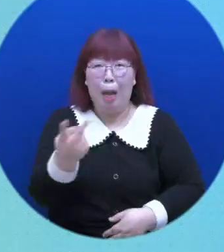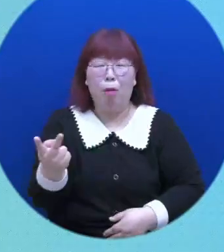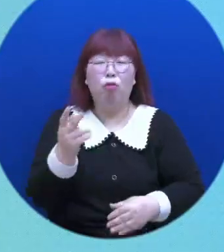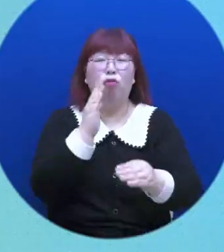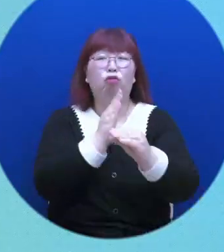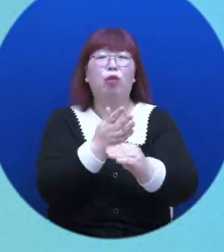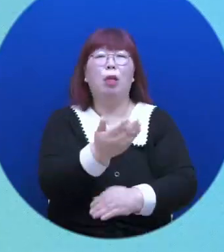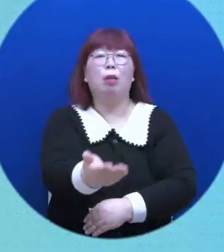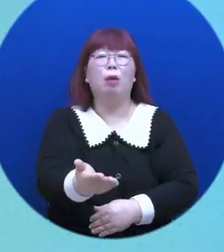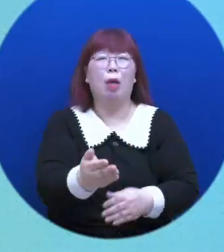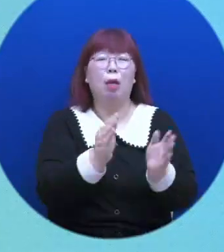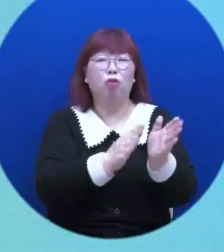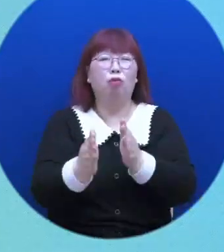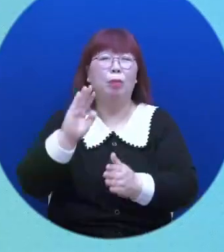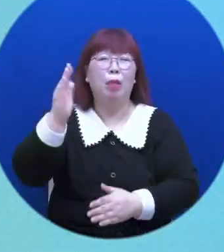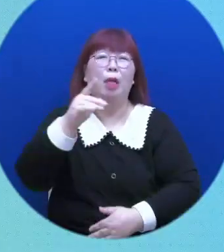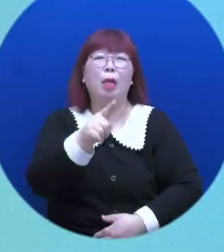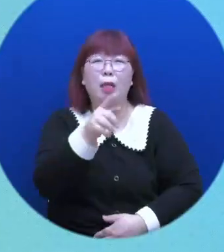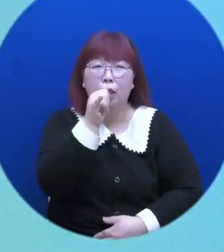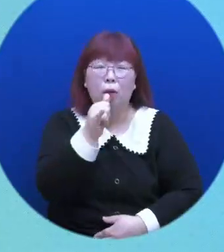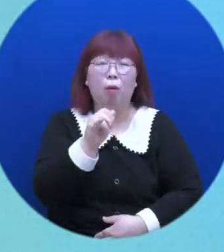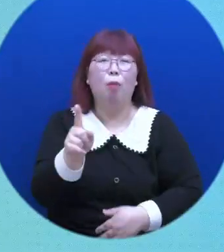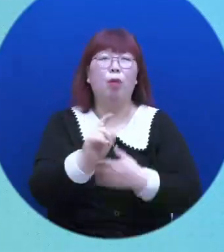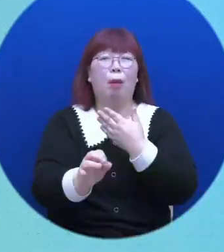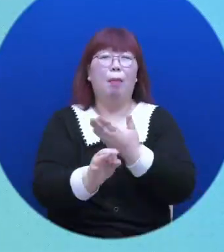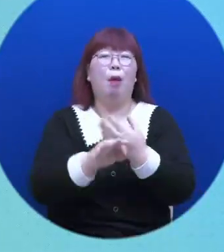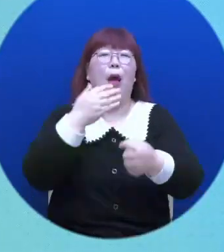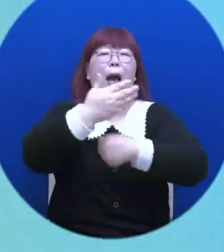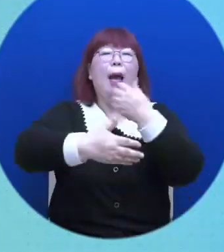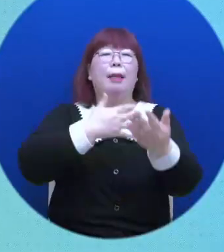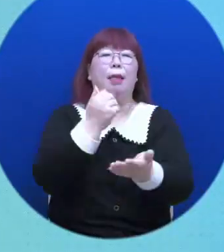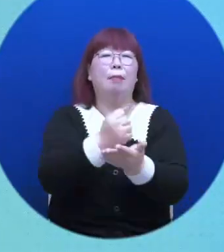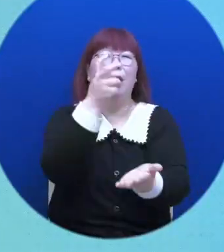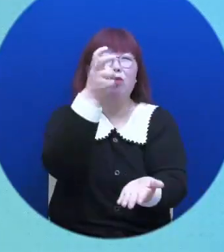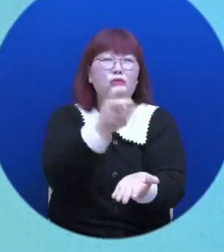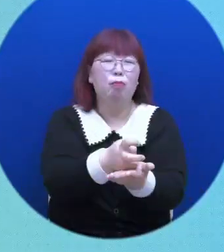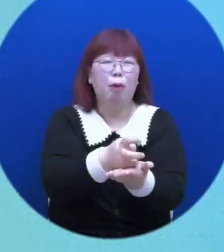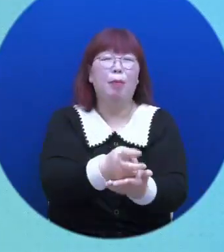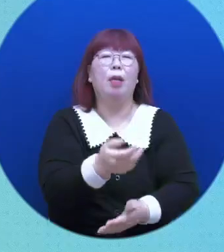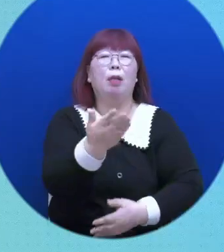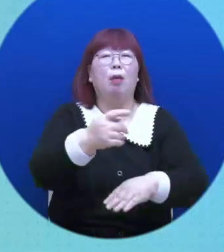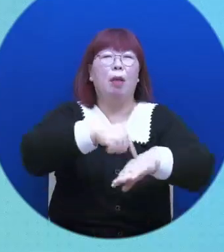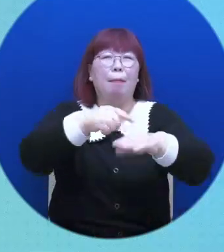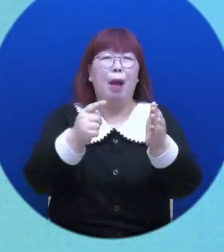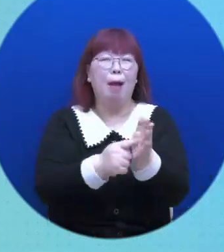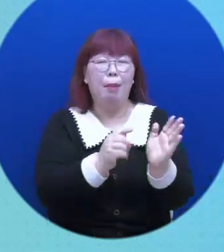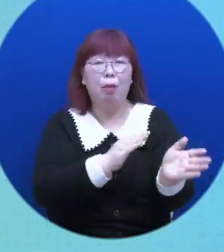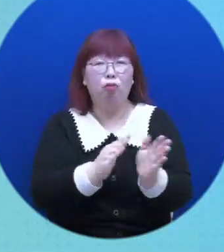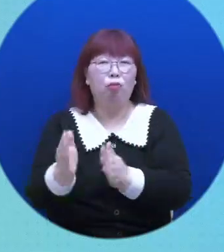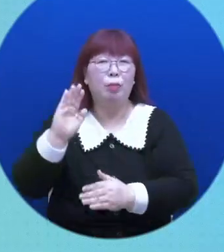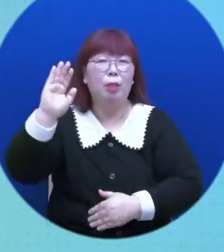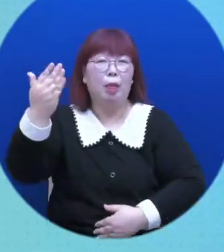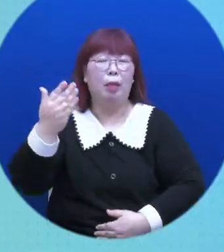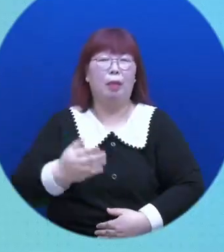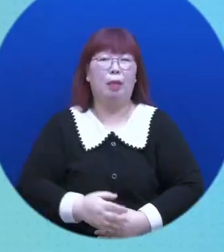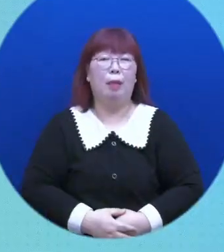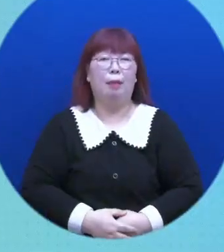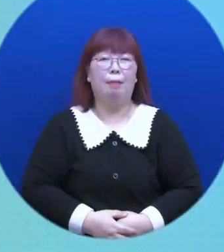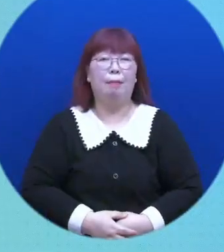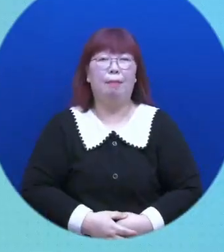율법 말씀이 너희의 마음에 준비되는 내용물로 담아야 된다는 걸 얘기하고